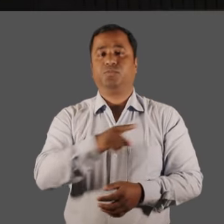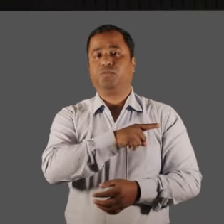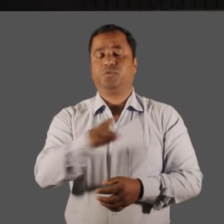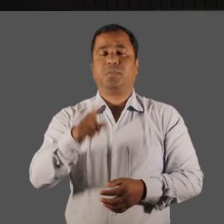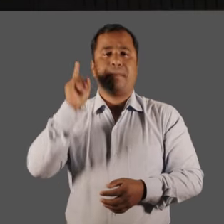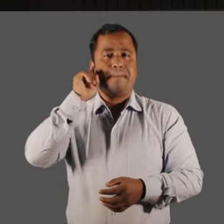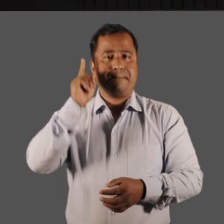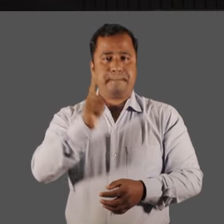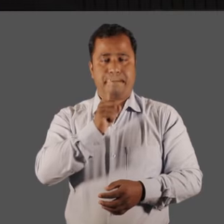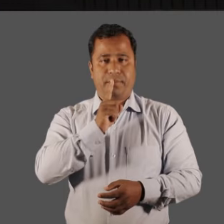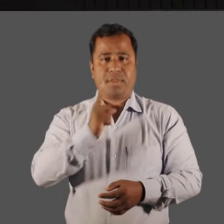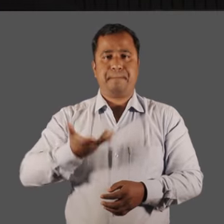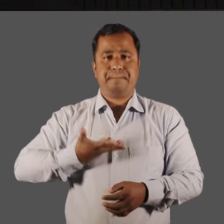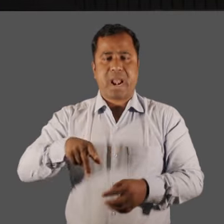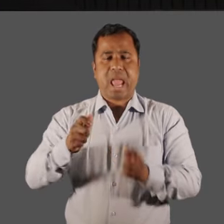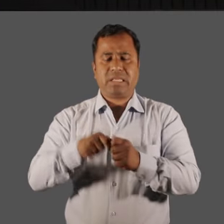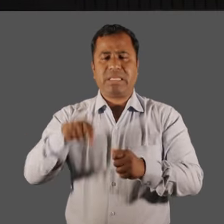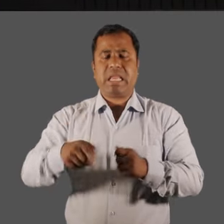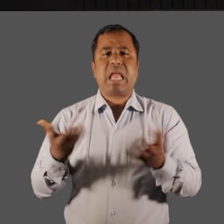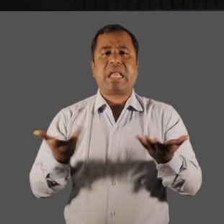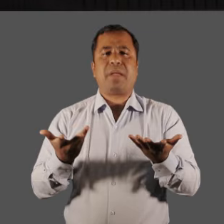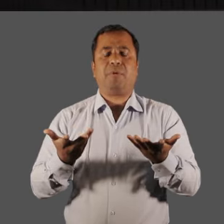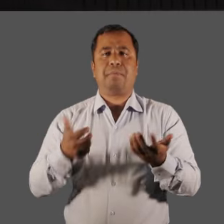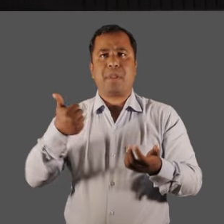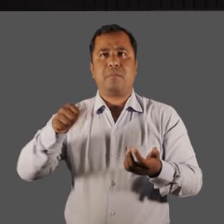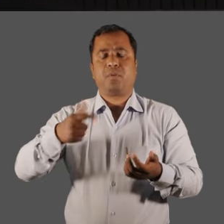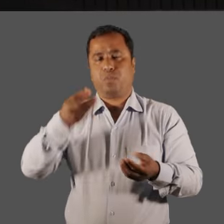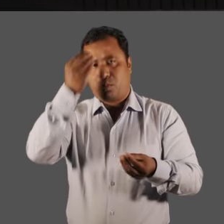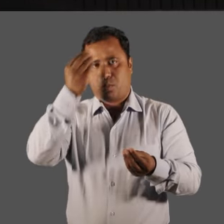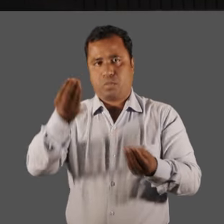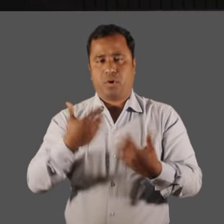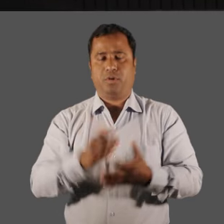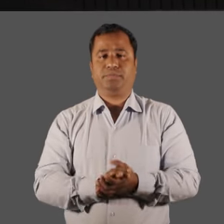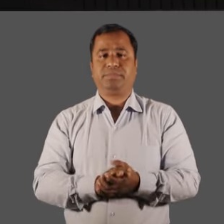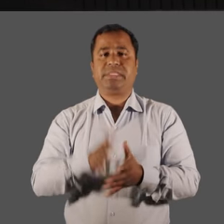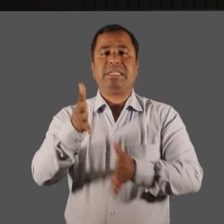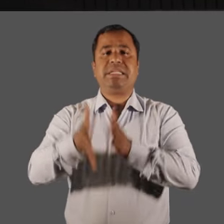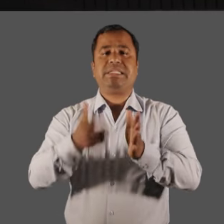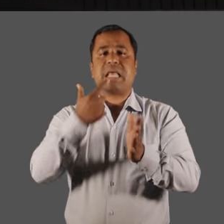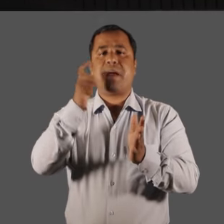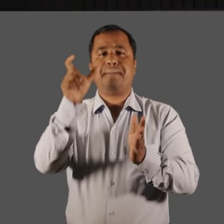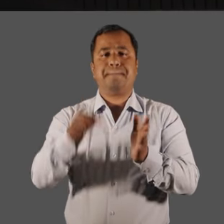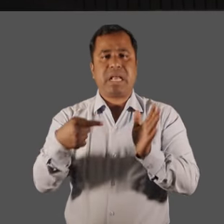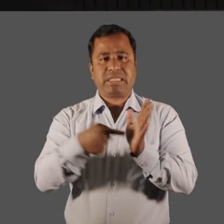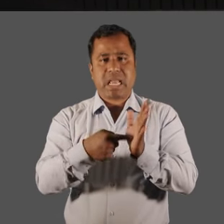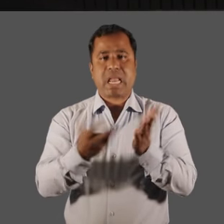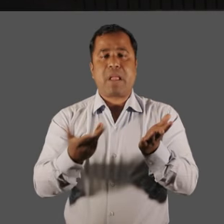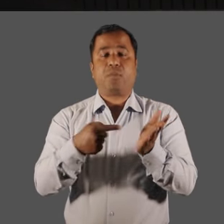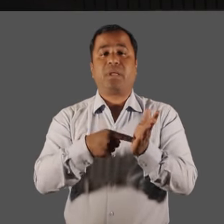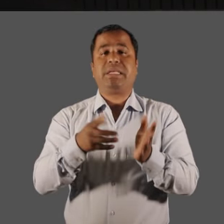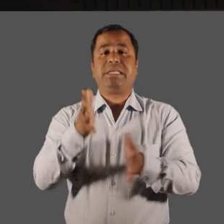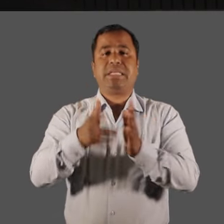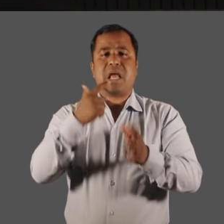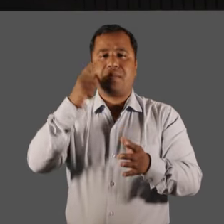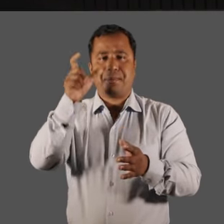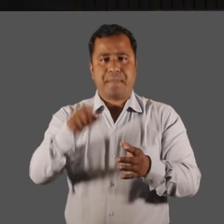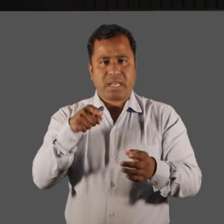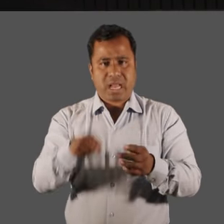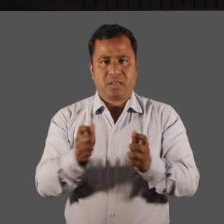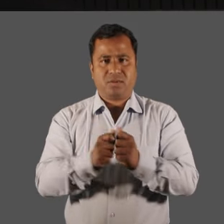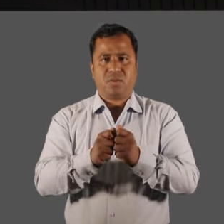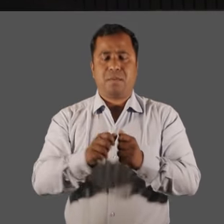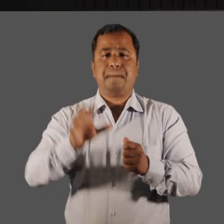শ্রবণ প্রতিবন্ধী মানুষের কি অবস্থা এখন? আপনি সাইন ল্যাঙ্গুয়েজের জায়গা থেকে চিন্তা করলে হ্যাঁ, অনেক ডেভেলপড হয়েছে। আরো অনেক কিছু